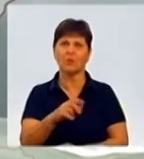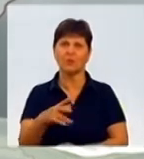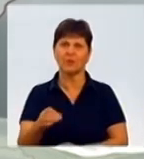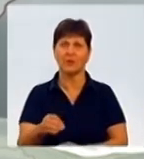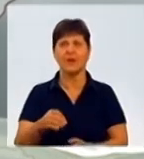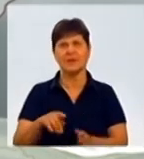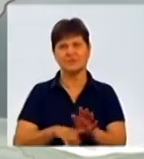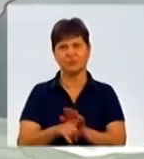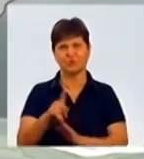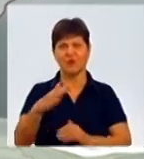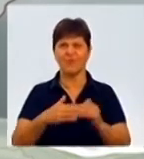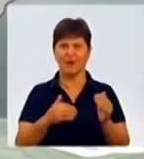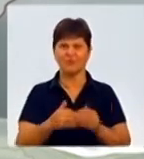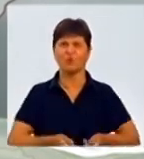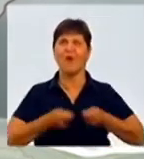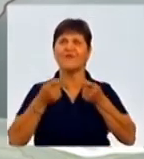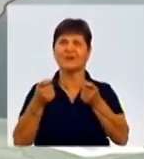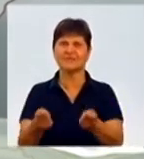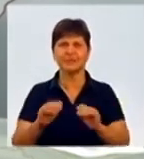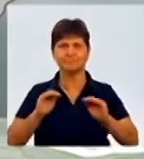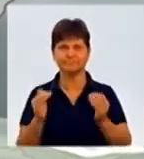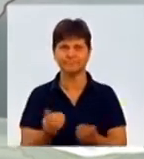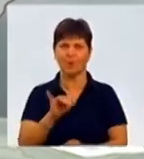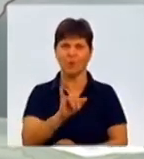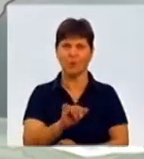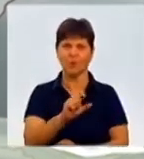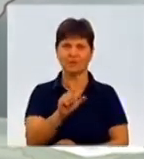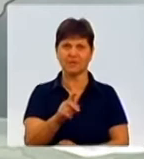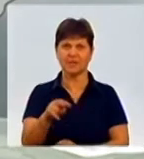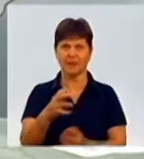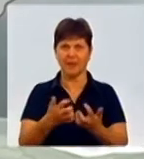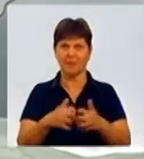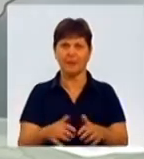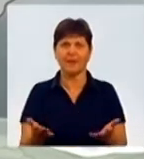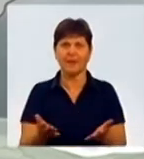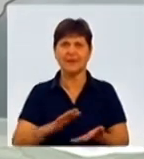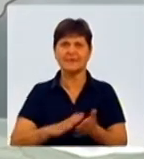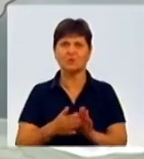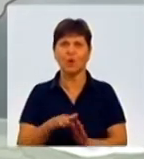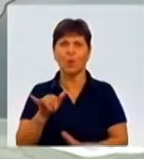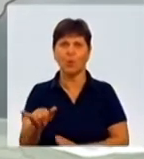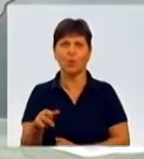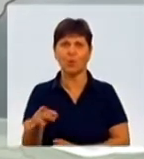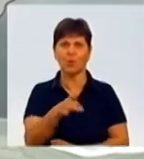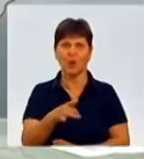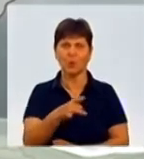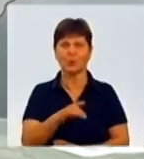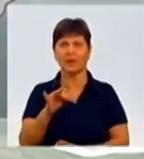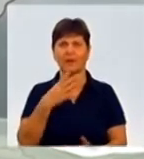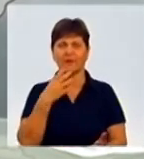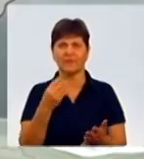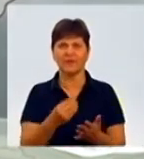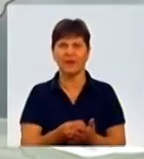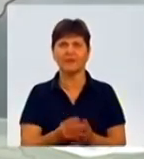із пересувним портативним УЗД-апаратом. Яка ситуація у районах регіону і, власне,